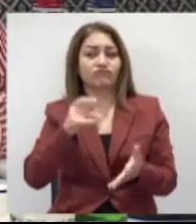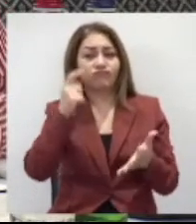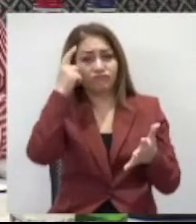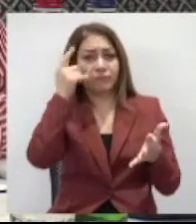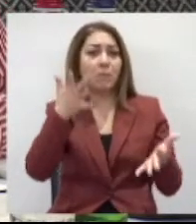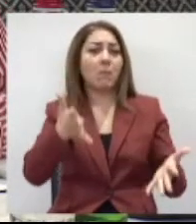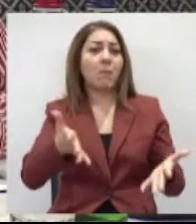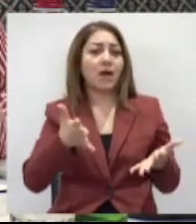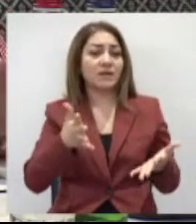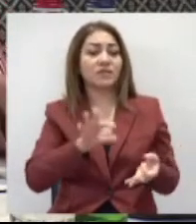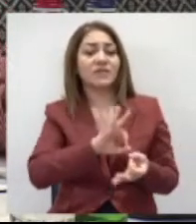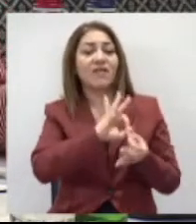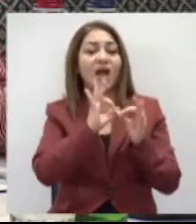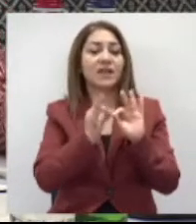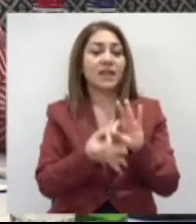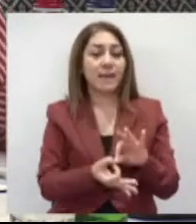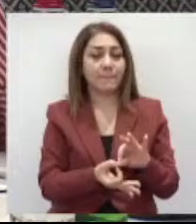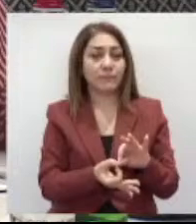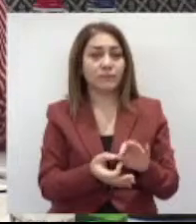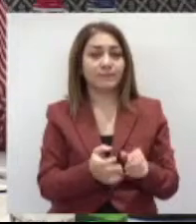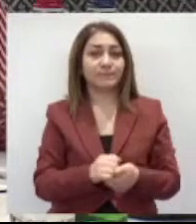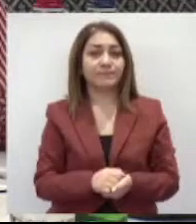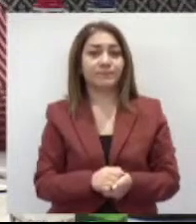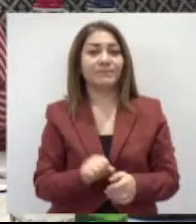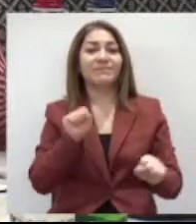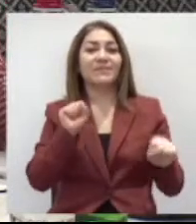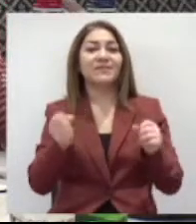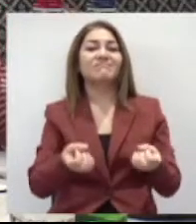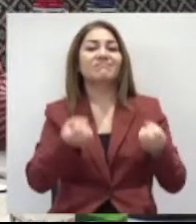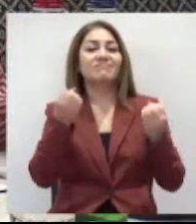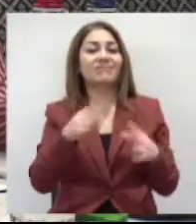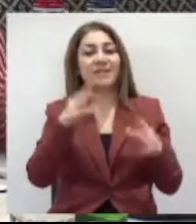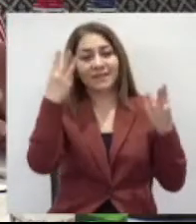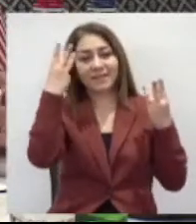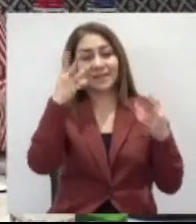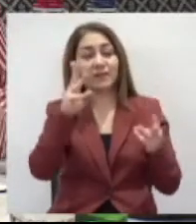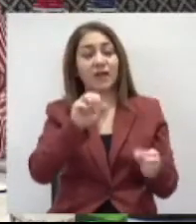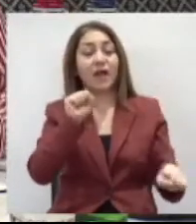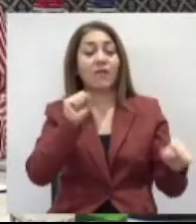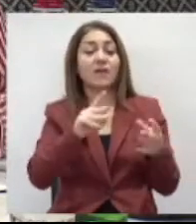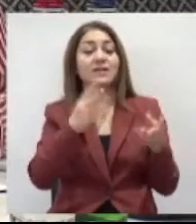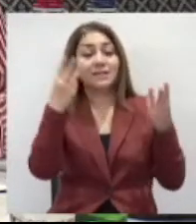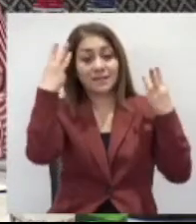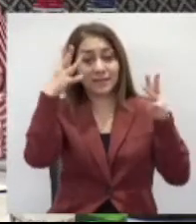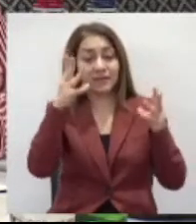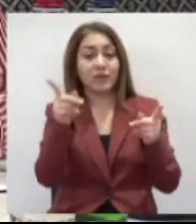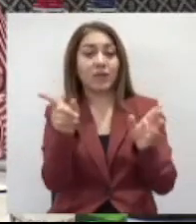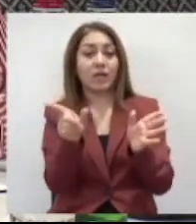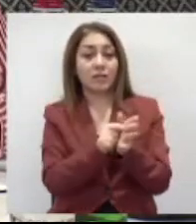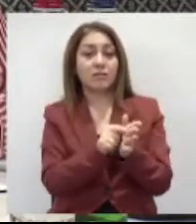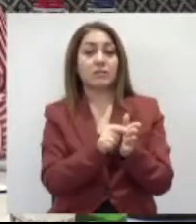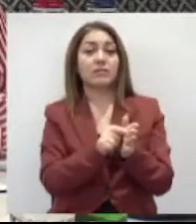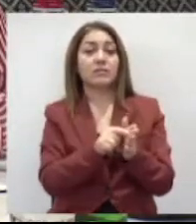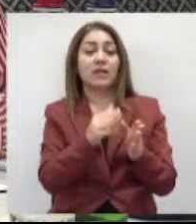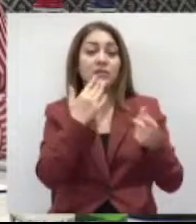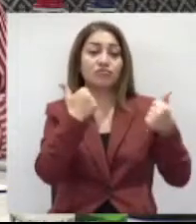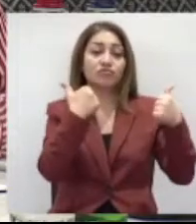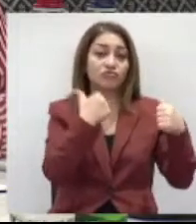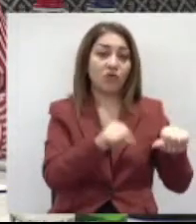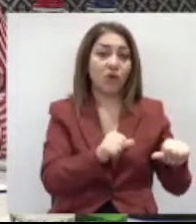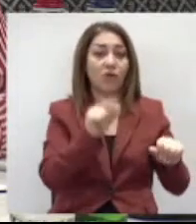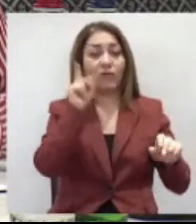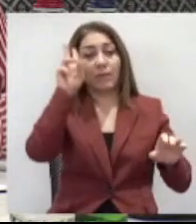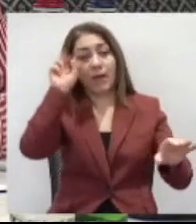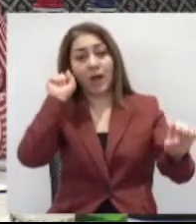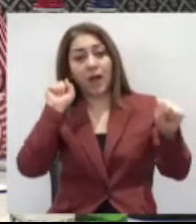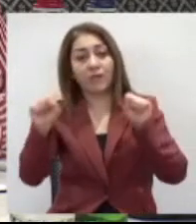ձևակերպումներից, որ ձևակերպում ոչ թե ուղղակի այսպես կառավարման ձև է, այլ կառավարման ձևի հետ մեկտեղ օրենսդիր և գործադիր իշխանությունների